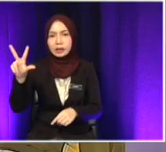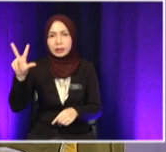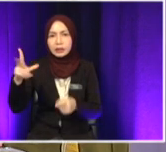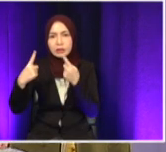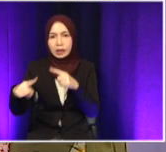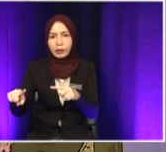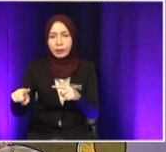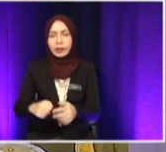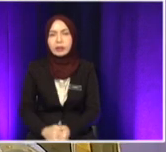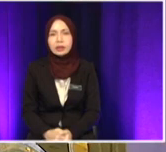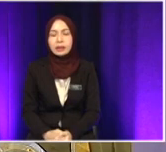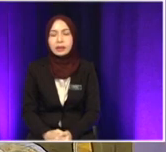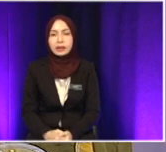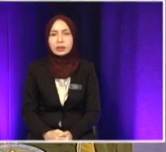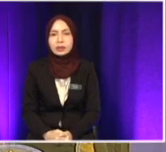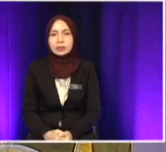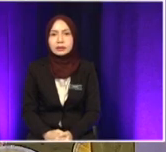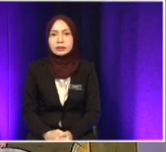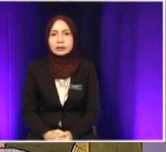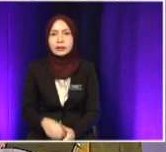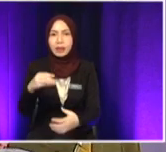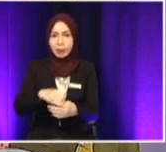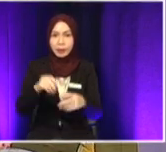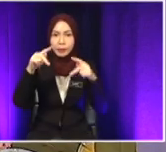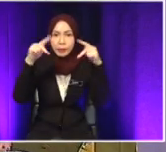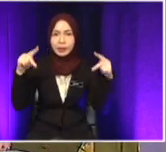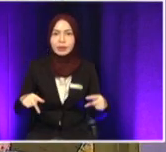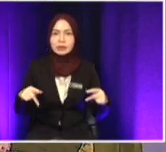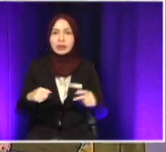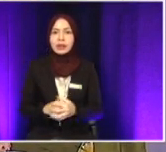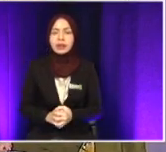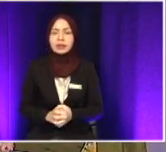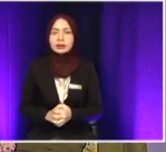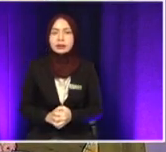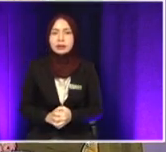tapi dalam pemeriksaan sebenarnya Janganlah lulusan BK